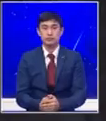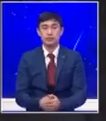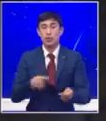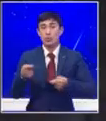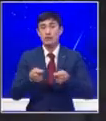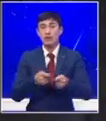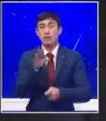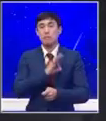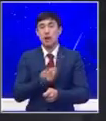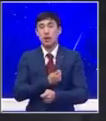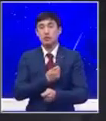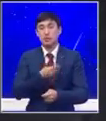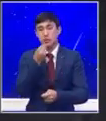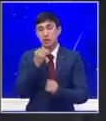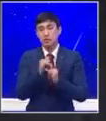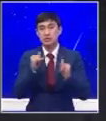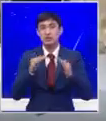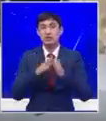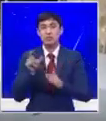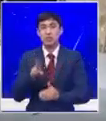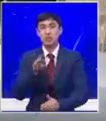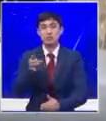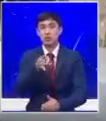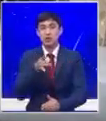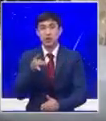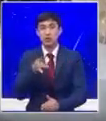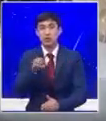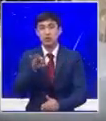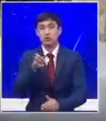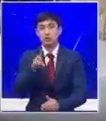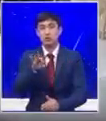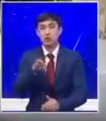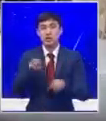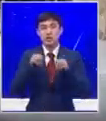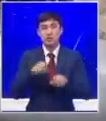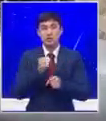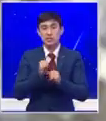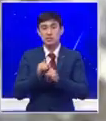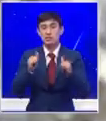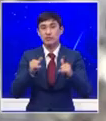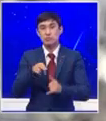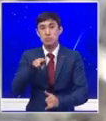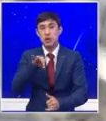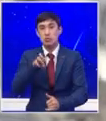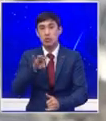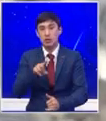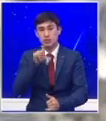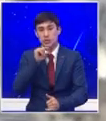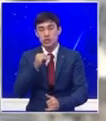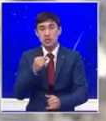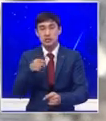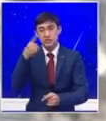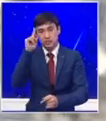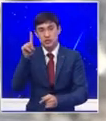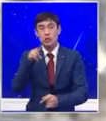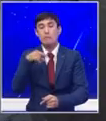Направление на полезное питание развивает один из фермеров Коксуйского района. Ербулат Сламхан решил заняться разведением перепелов. Ведь, как известно, и мясо,